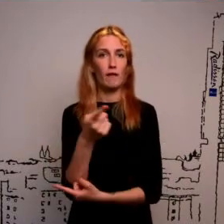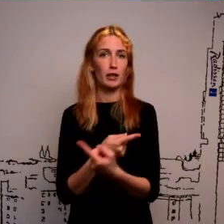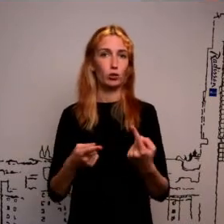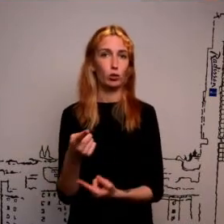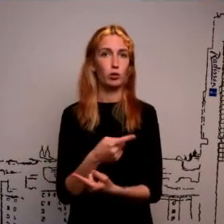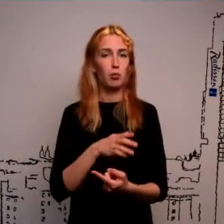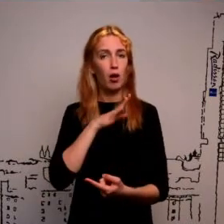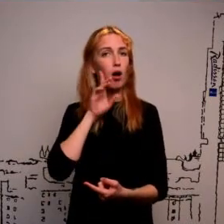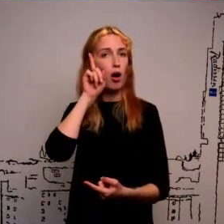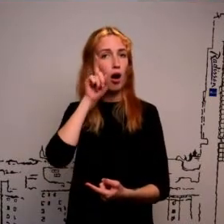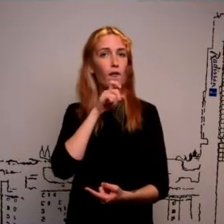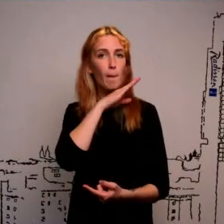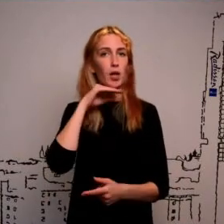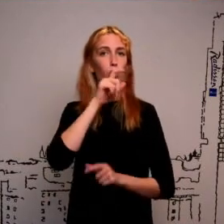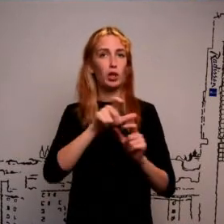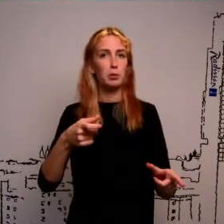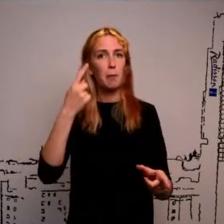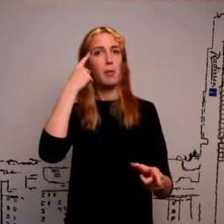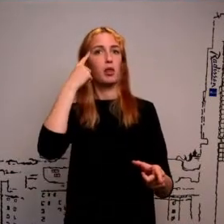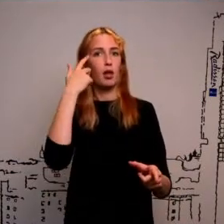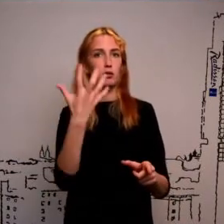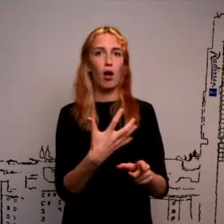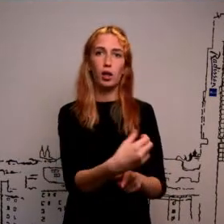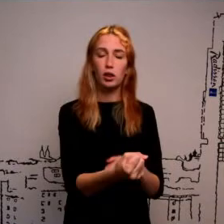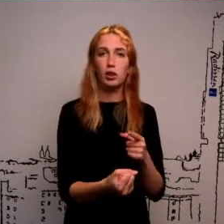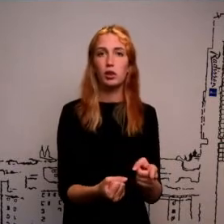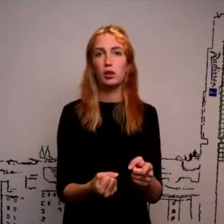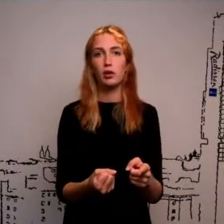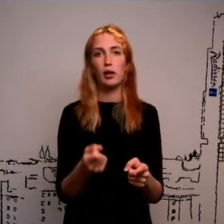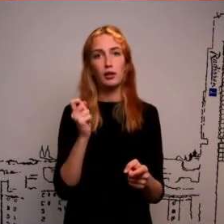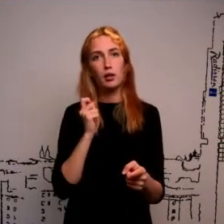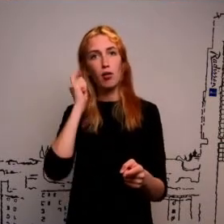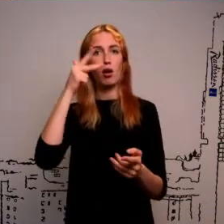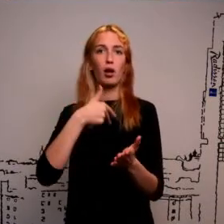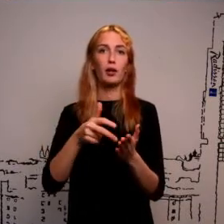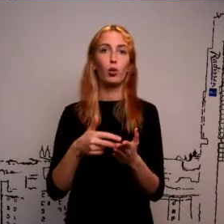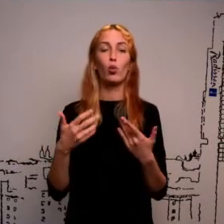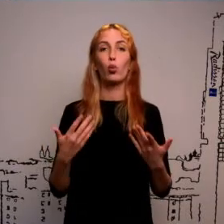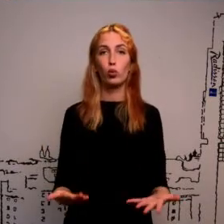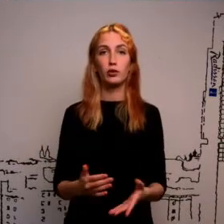arvan, et paljud said siit endale mõtteainet, kuidas targemalt käituda.